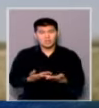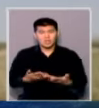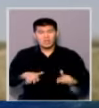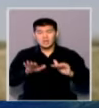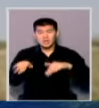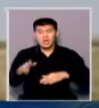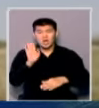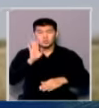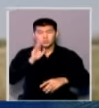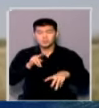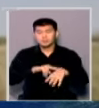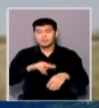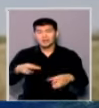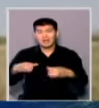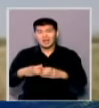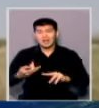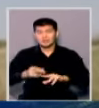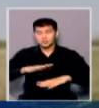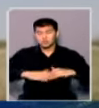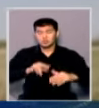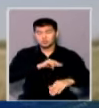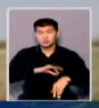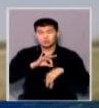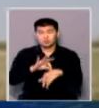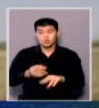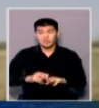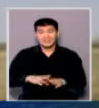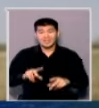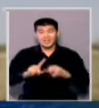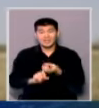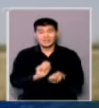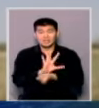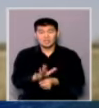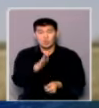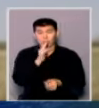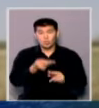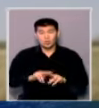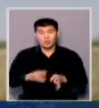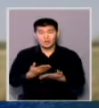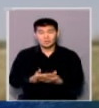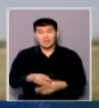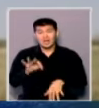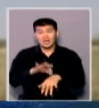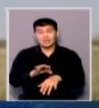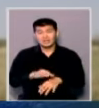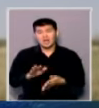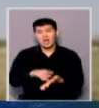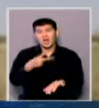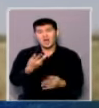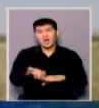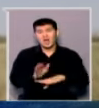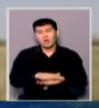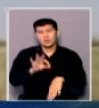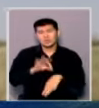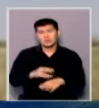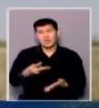маржандарына жауапты мекеме қызметкерлерімен де қолтықта жұмыс істейміз. Коронавирус астынған уақытта біз дертке шалдыққан ауыр халдегі науқастарды